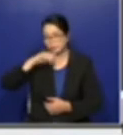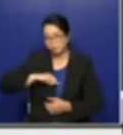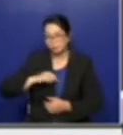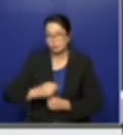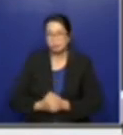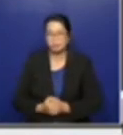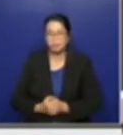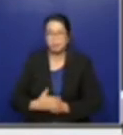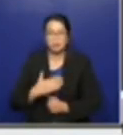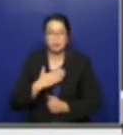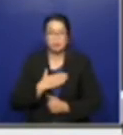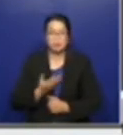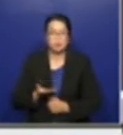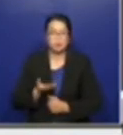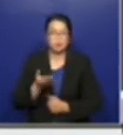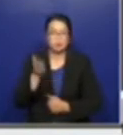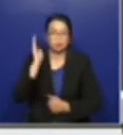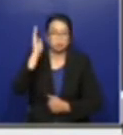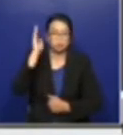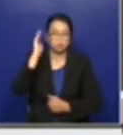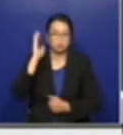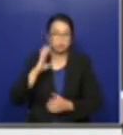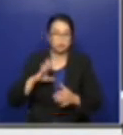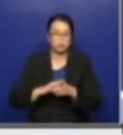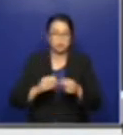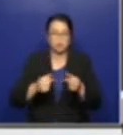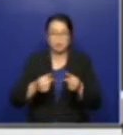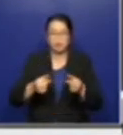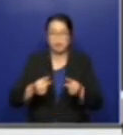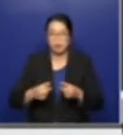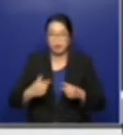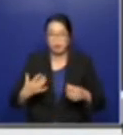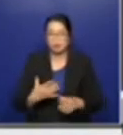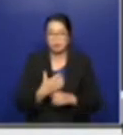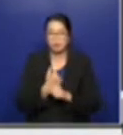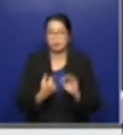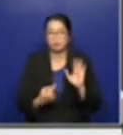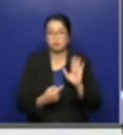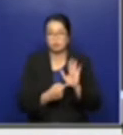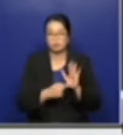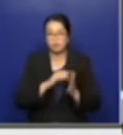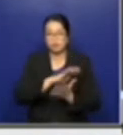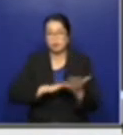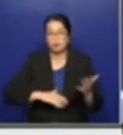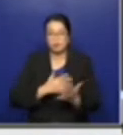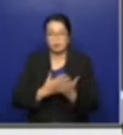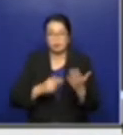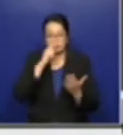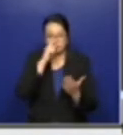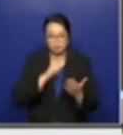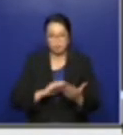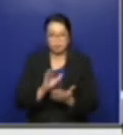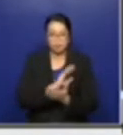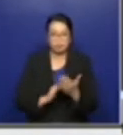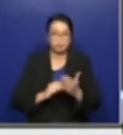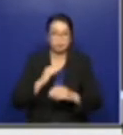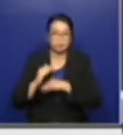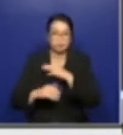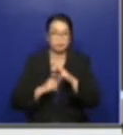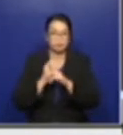รายรายงานความคืบหน้าในการดำเนินการตามแผนการปฏิรูปประเทศตามมาต